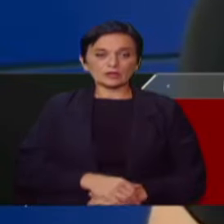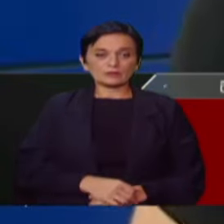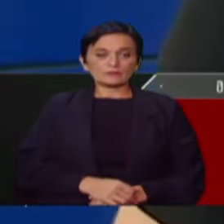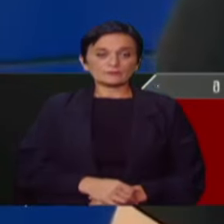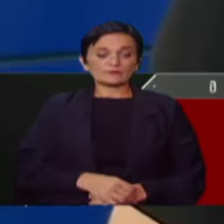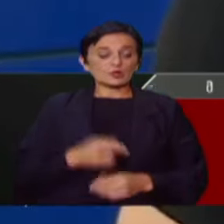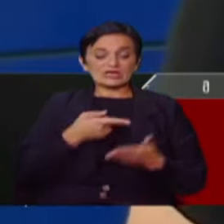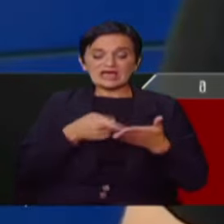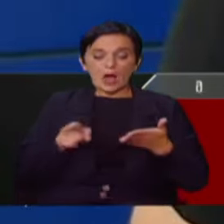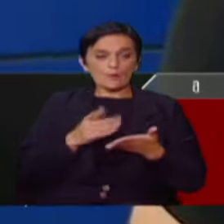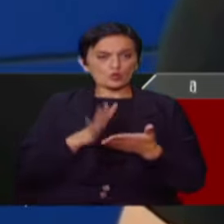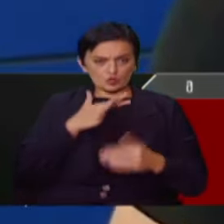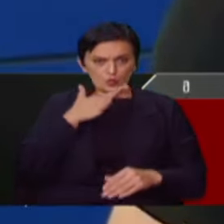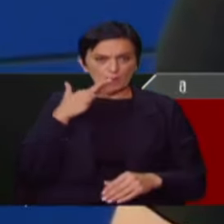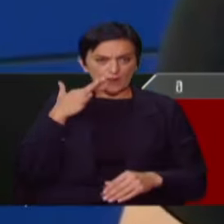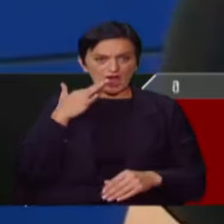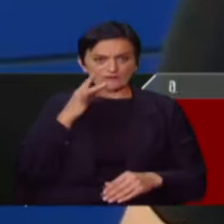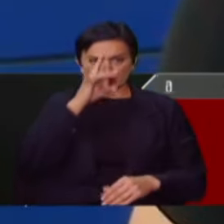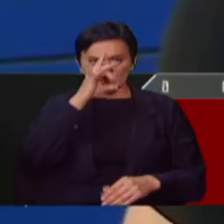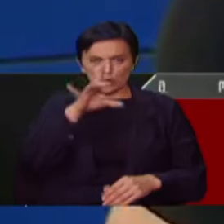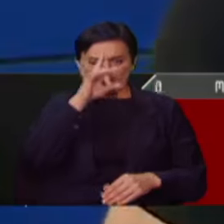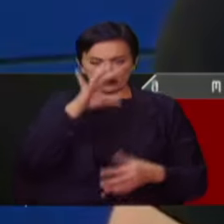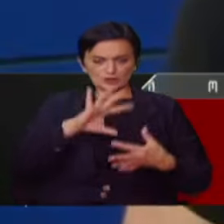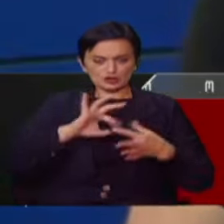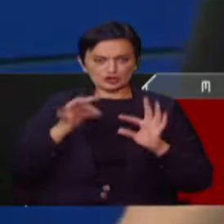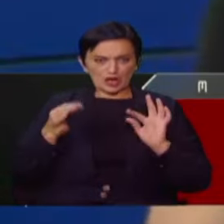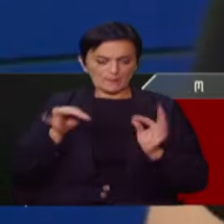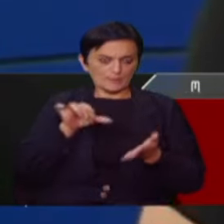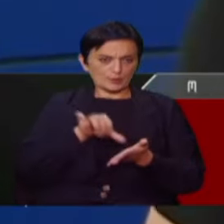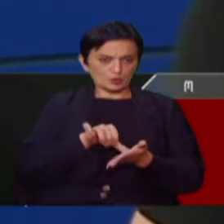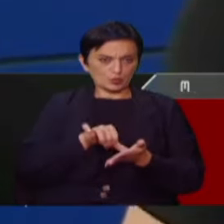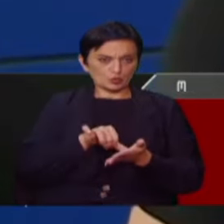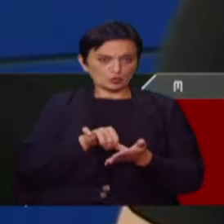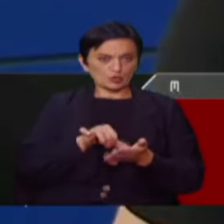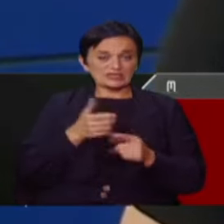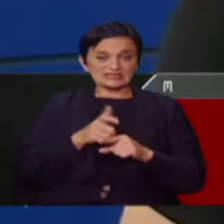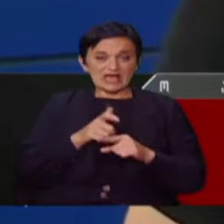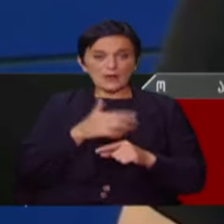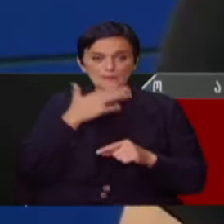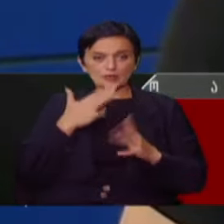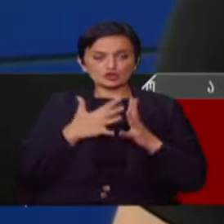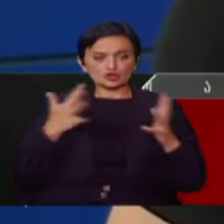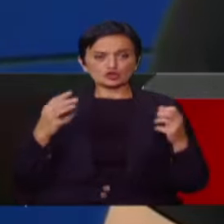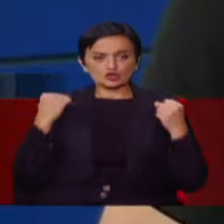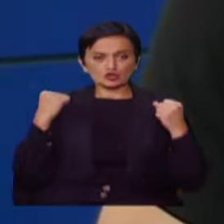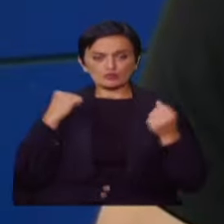Და არ არის გამორიცხული, რომ აქ ბევრი ოლიმპიური ჩემპიონები ყოფილიყვნენ და აქ ძალიან ბევრი დიდი სპორტსმენი იზრდება ქართულ ჯიდაობაში.